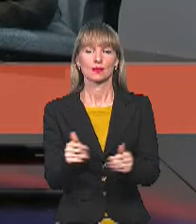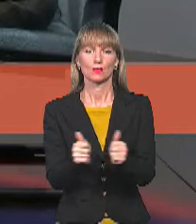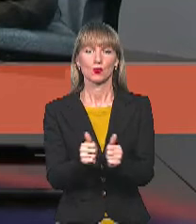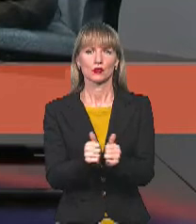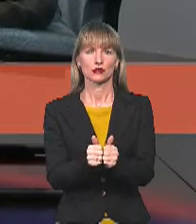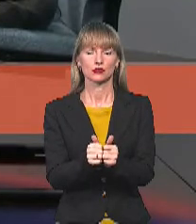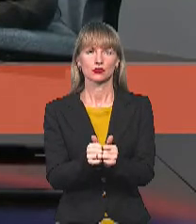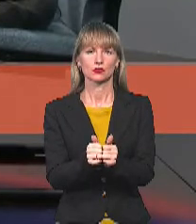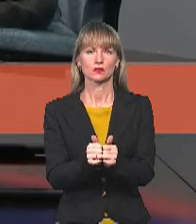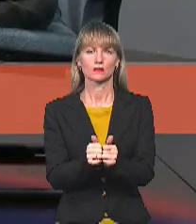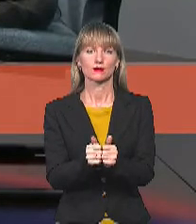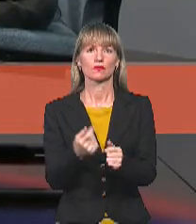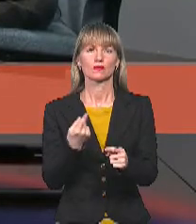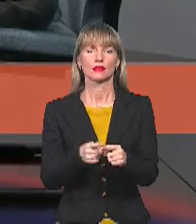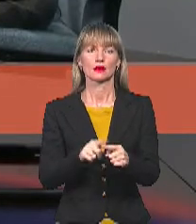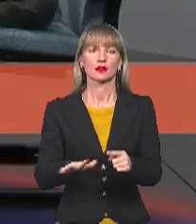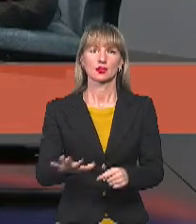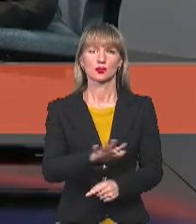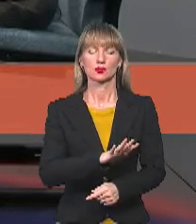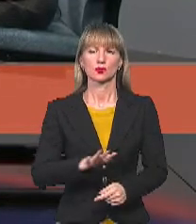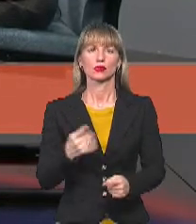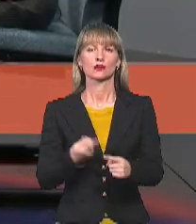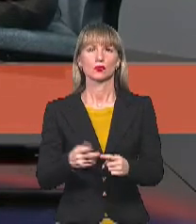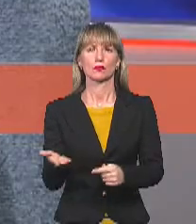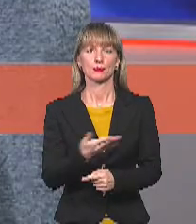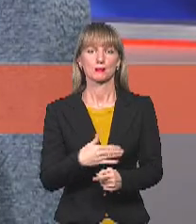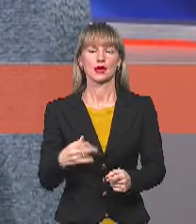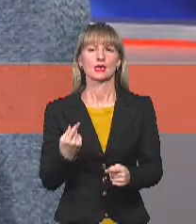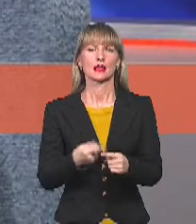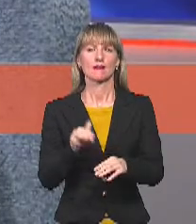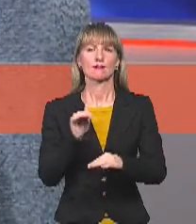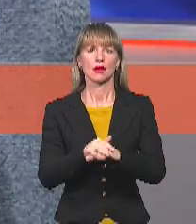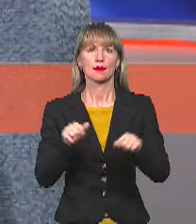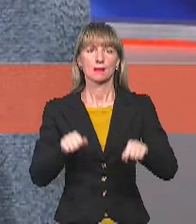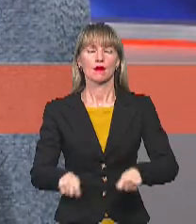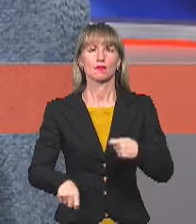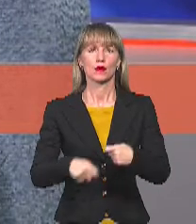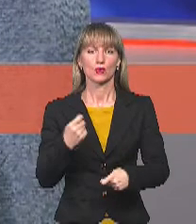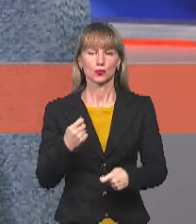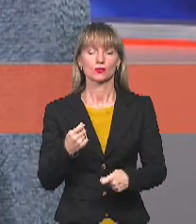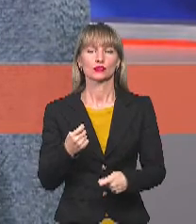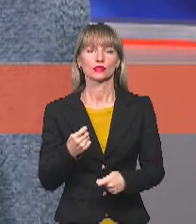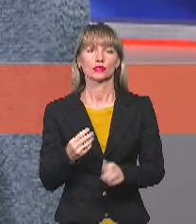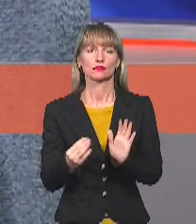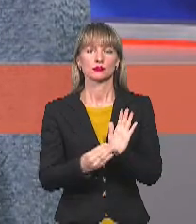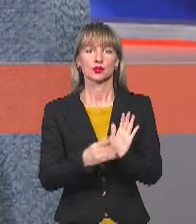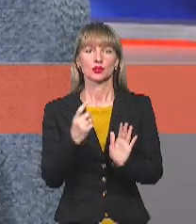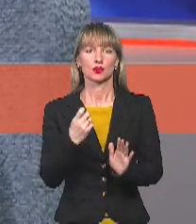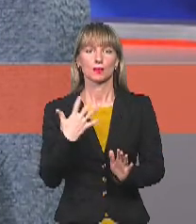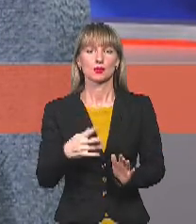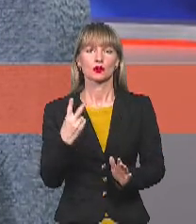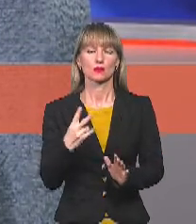поблизу зазначеної території. Тому ми на зазначені факти правопорушення реагуємо відповідно до 152